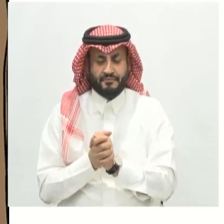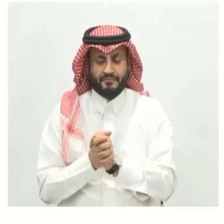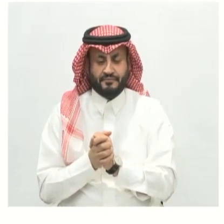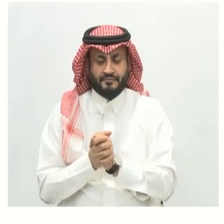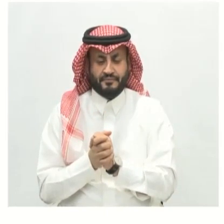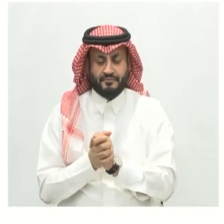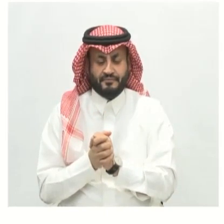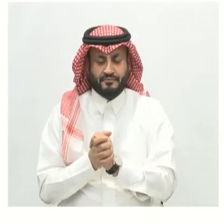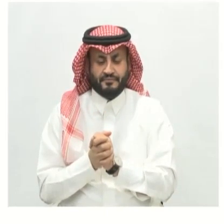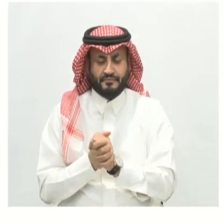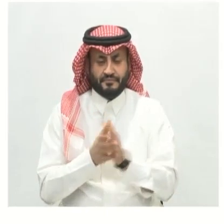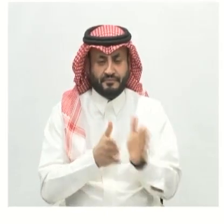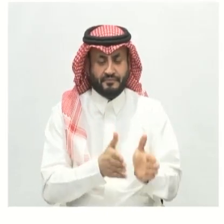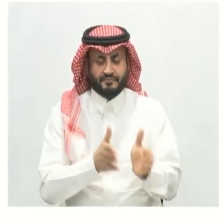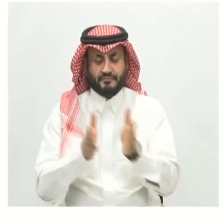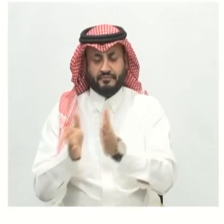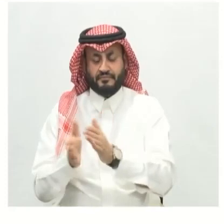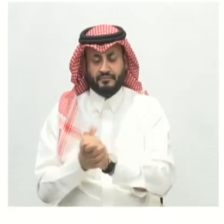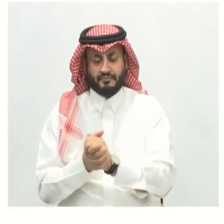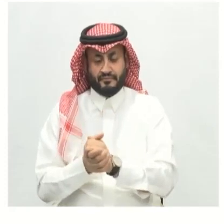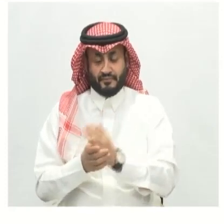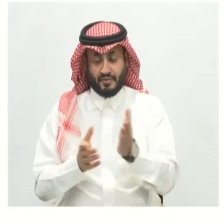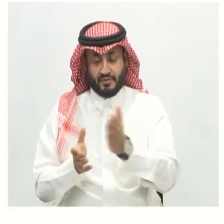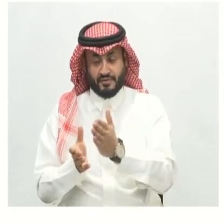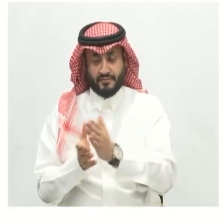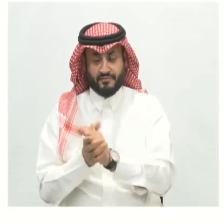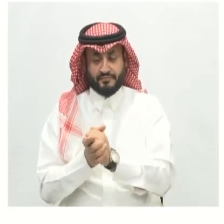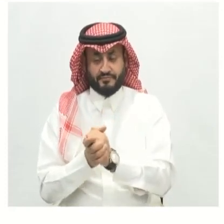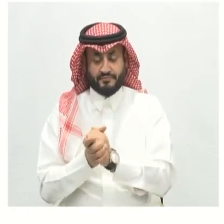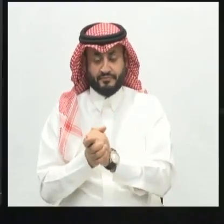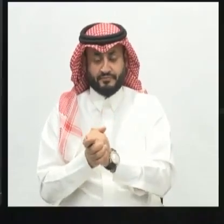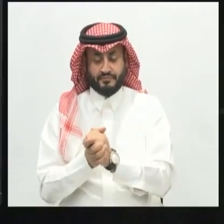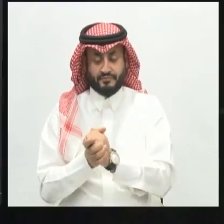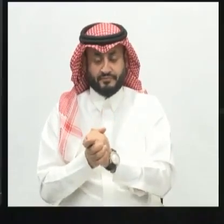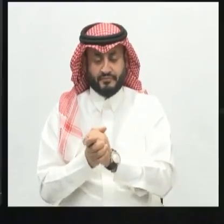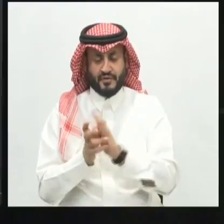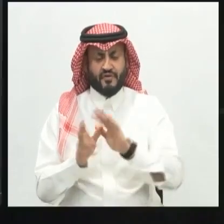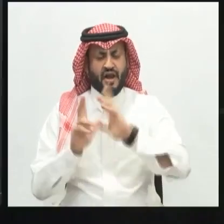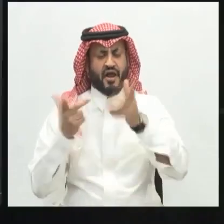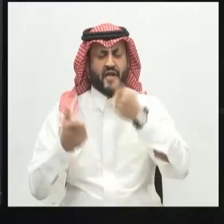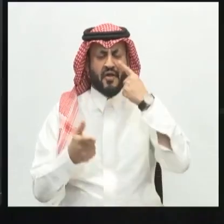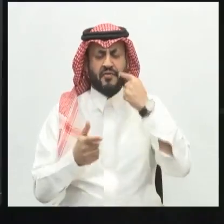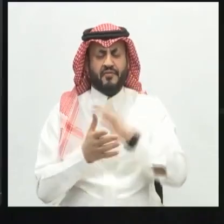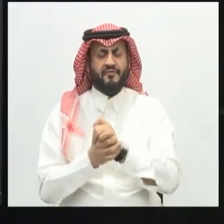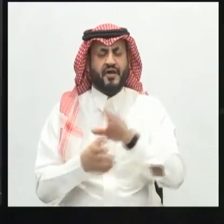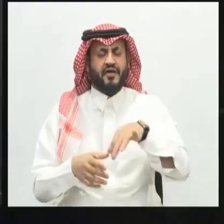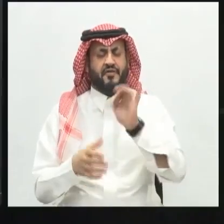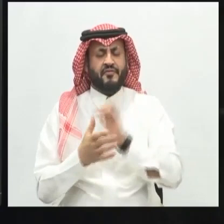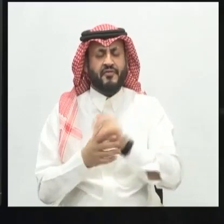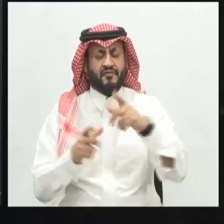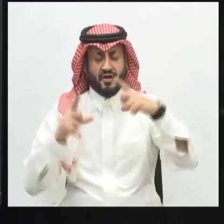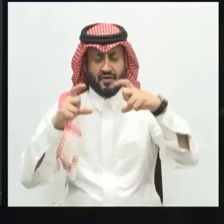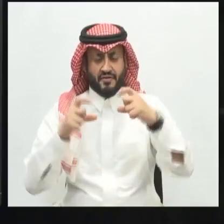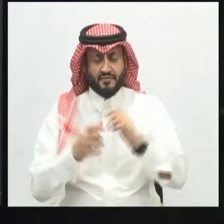الصوت ننتقل الان من مظاهر الذوق العام في الح الحياه الاجتماعيه استنتجنا من خلال